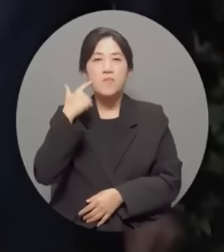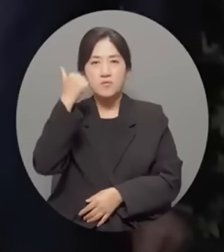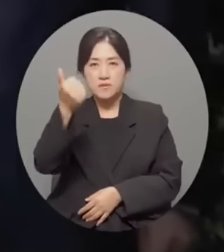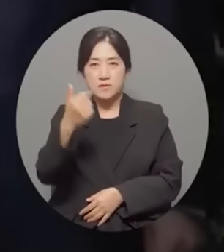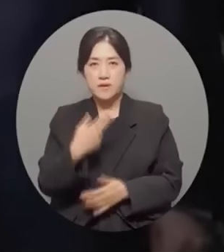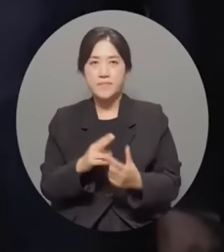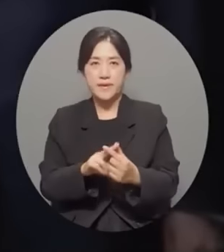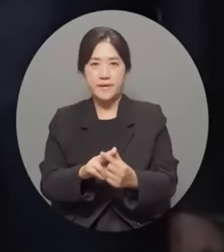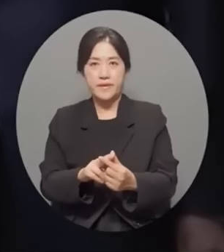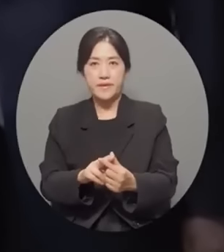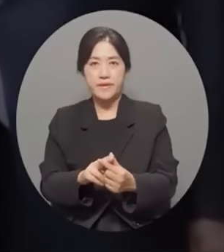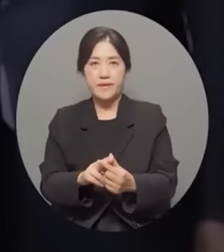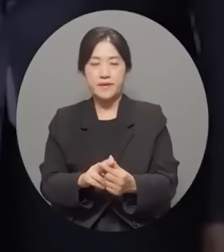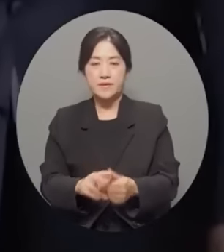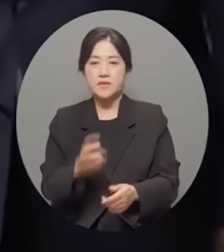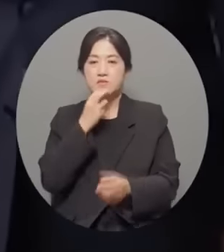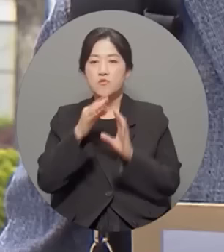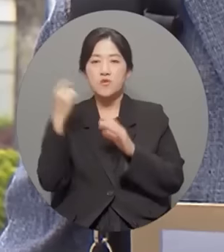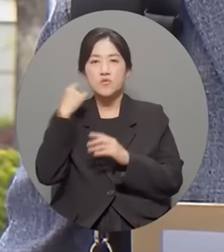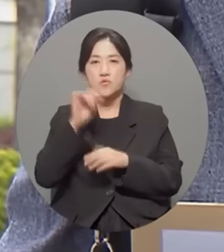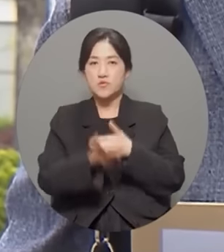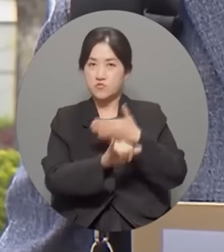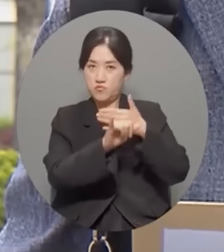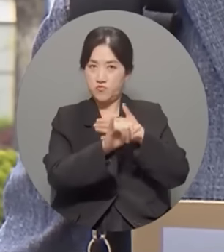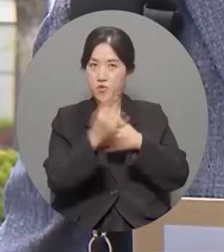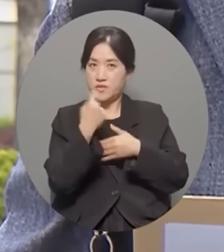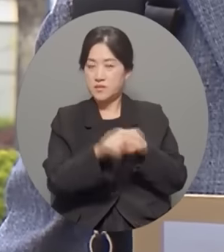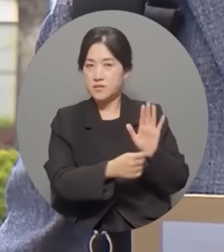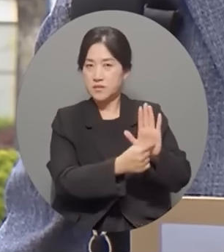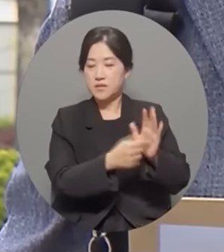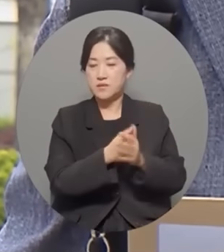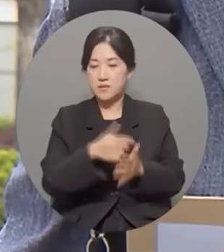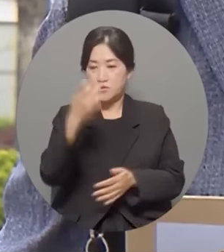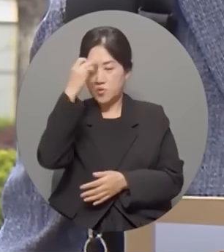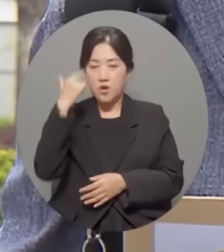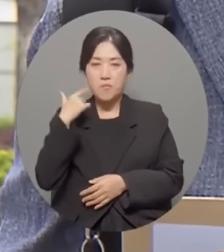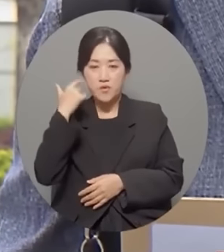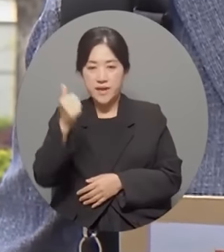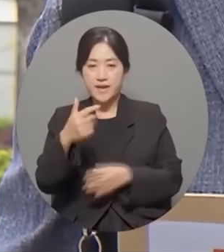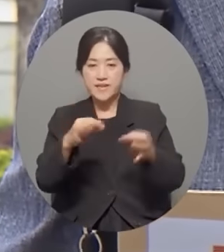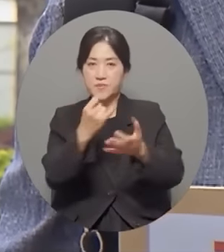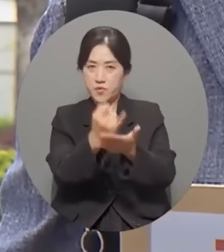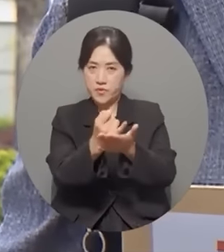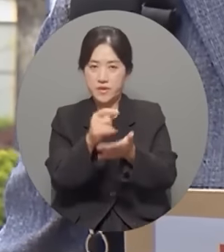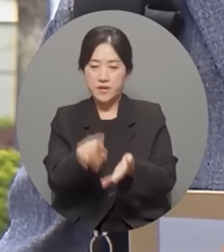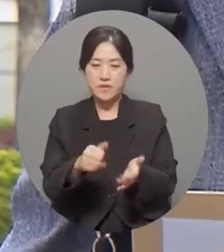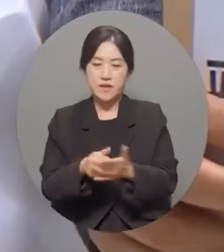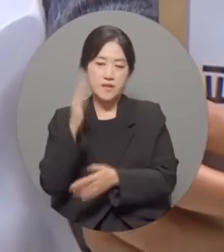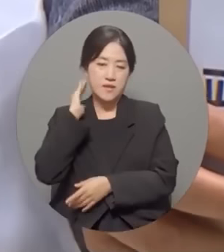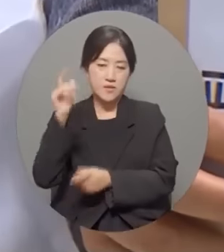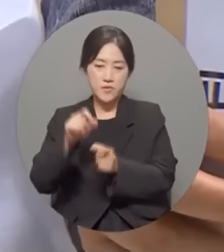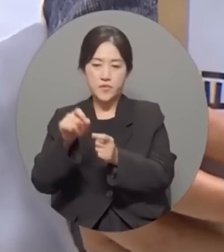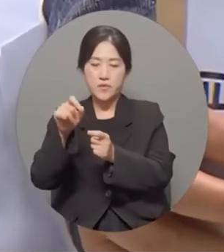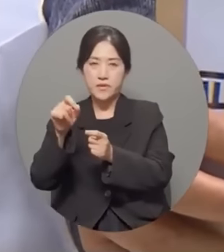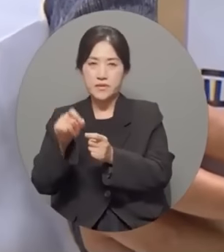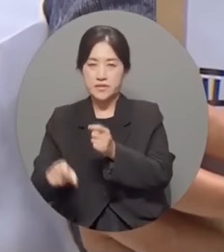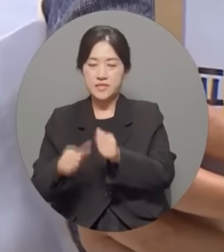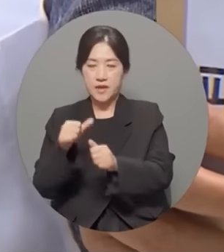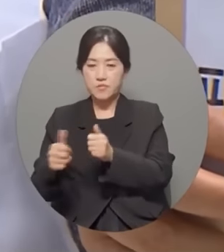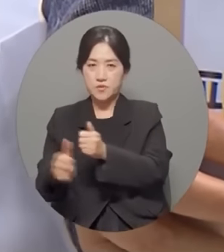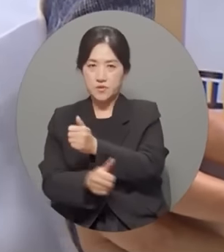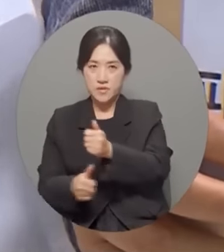있었습니다. 서울의 소리는 어제 유튜브를 통해 최 목사가 김 여사에게 대통령 자문기관 자문위원회